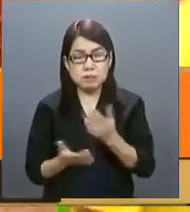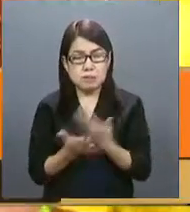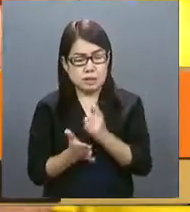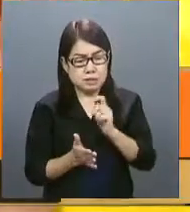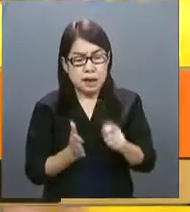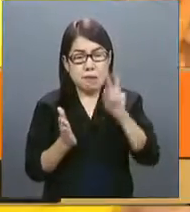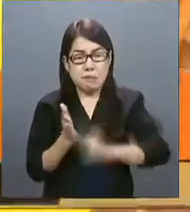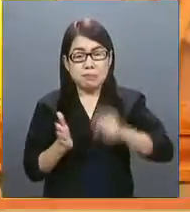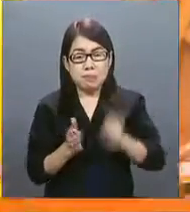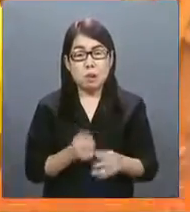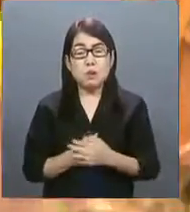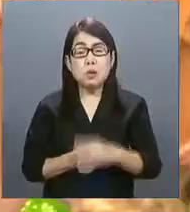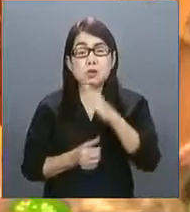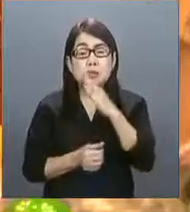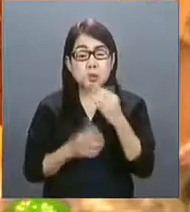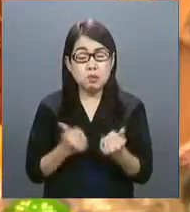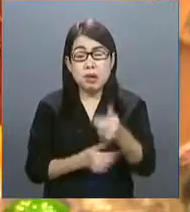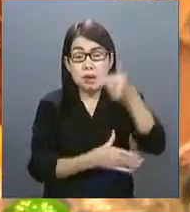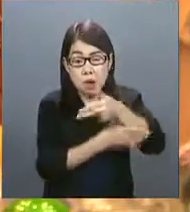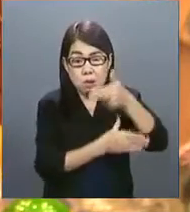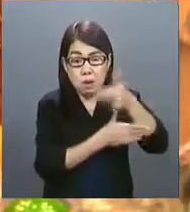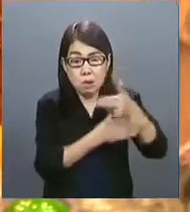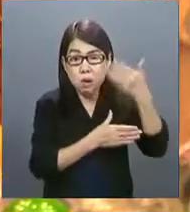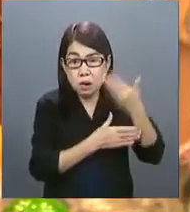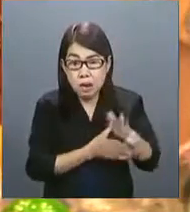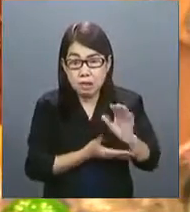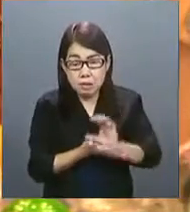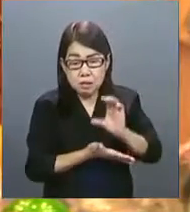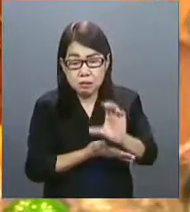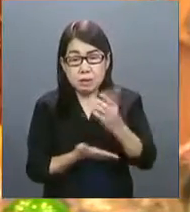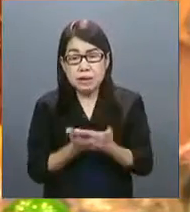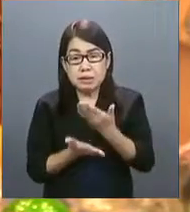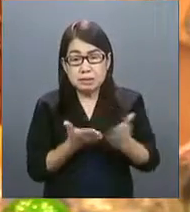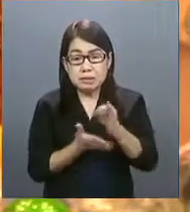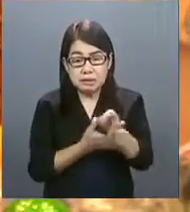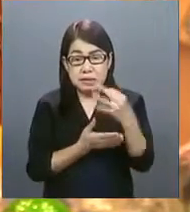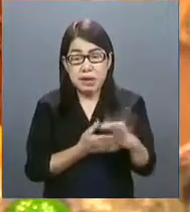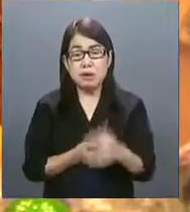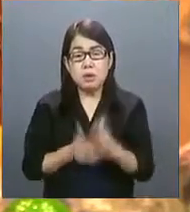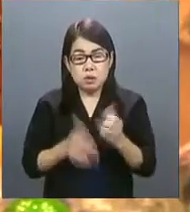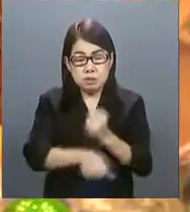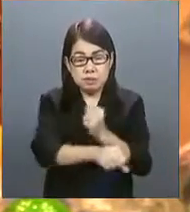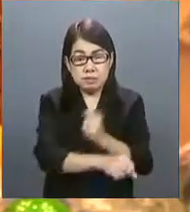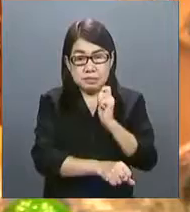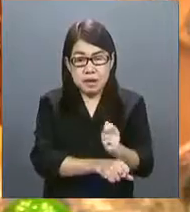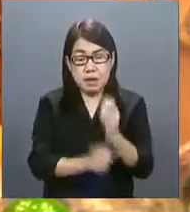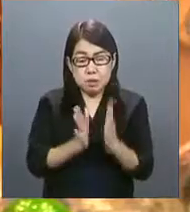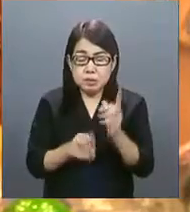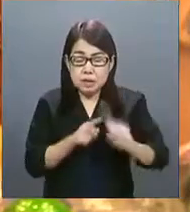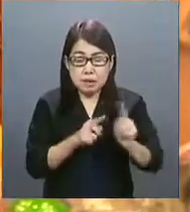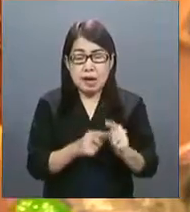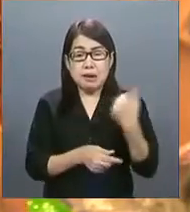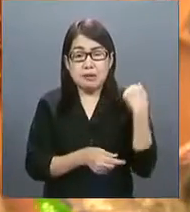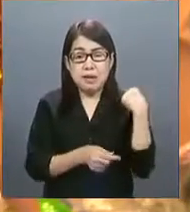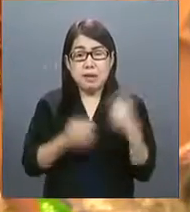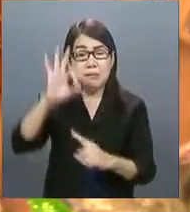ไม่งั้นไอ้การลงทุนติดตั้งกล้องการลงทุนทำเซิร์ฟเวอร์การลงทุนจ้างคนนะฮะมาโอเปเรตไอ้ตรงเนี้ยออกใบ